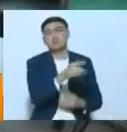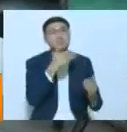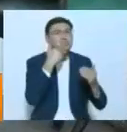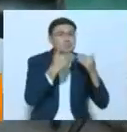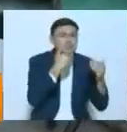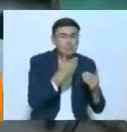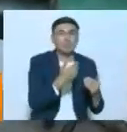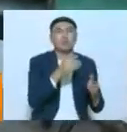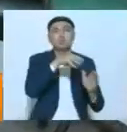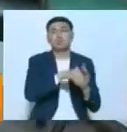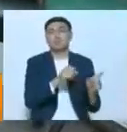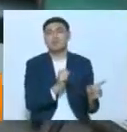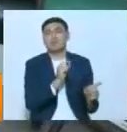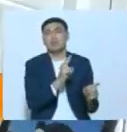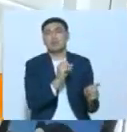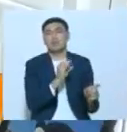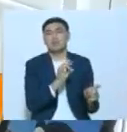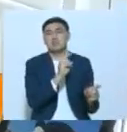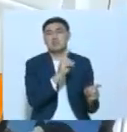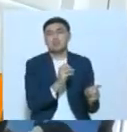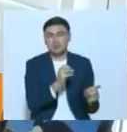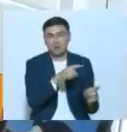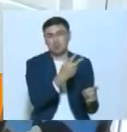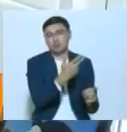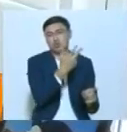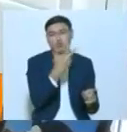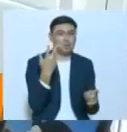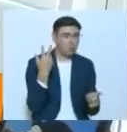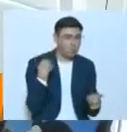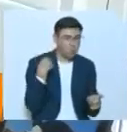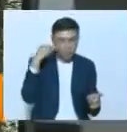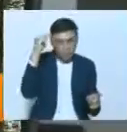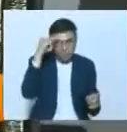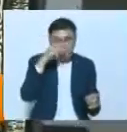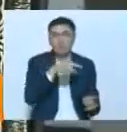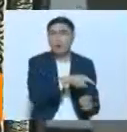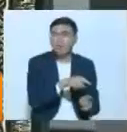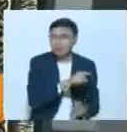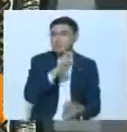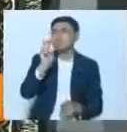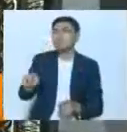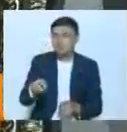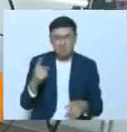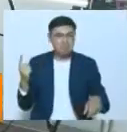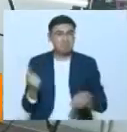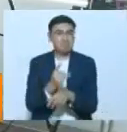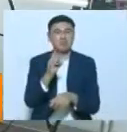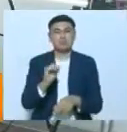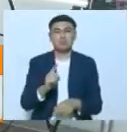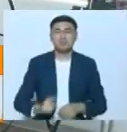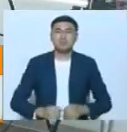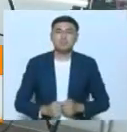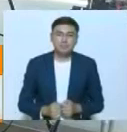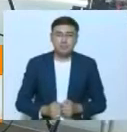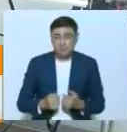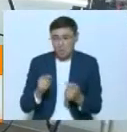Солардың бірі Ақерке Сүндет. Жоғары оқу орнының 3-ші курсында оқитын студент мұндай экспедицияға алғаш рет қатысты. Әсер өте